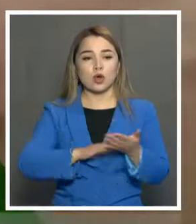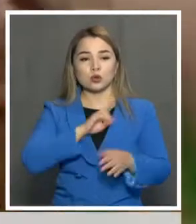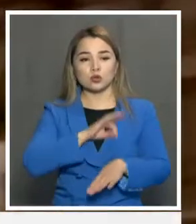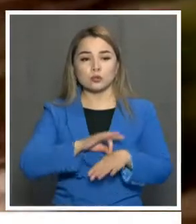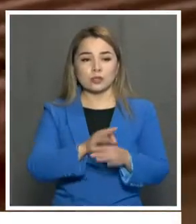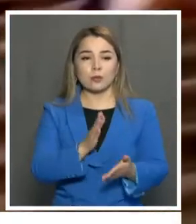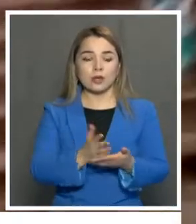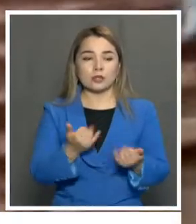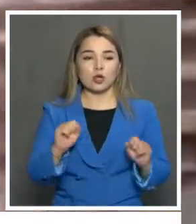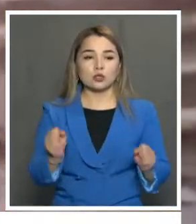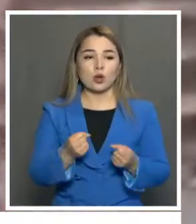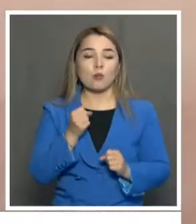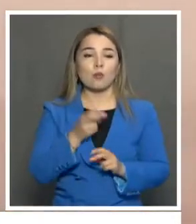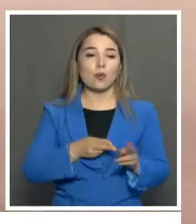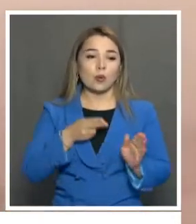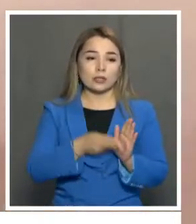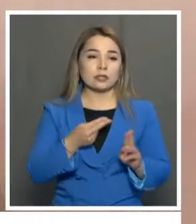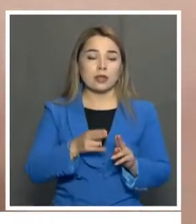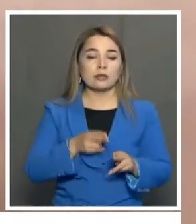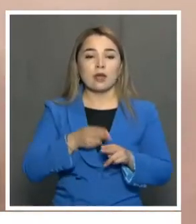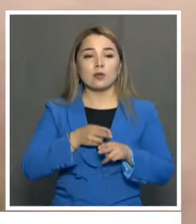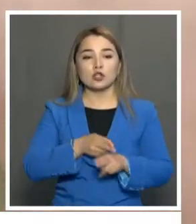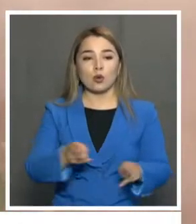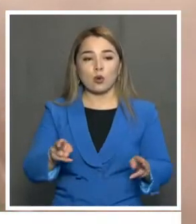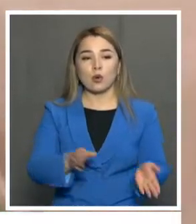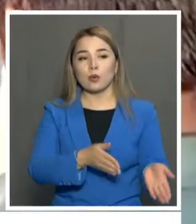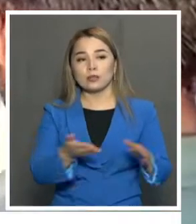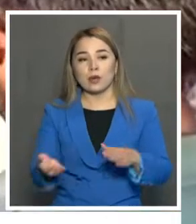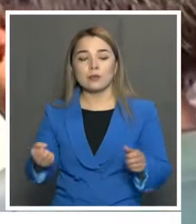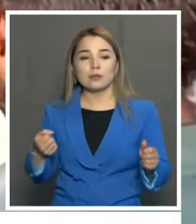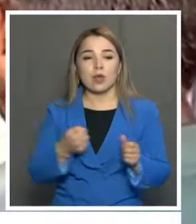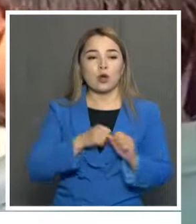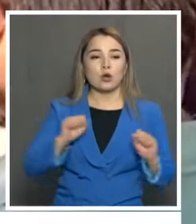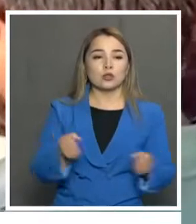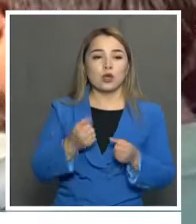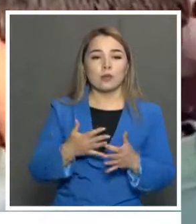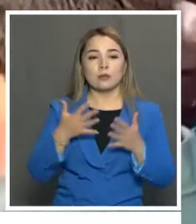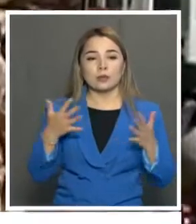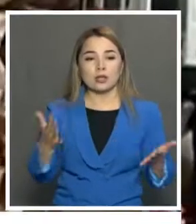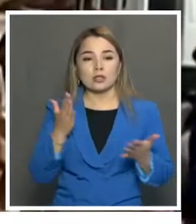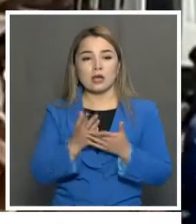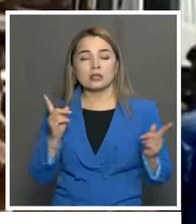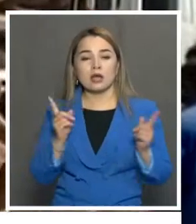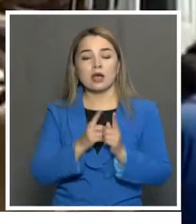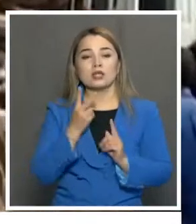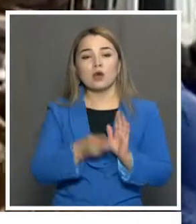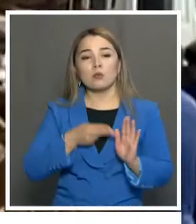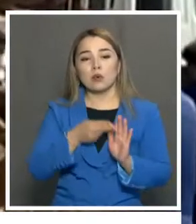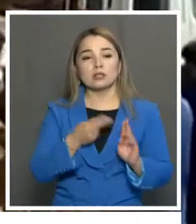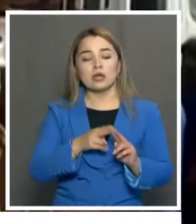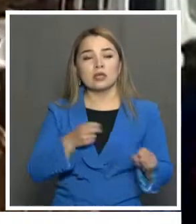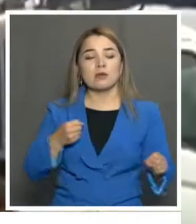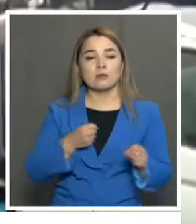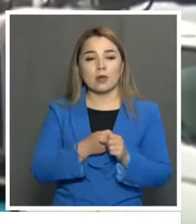жатыр. Жүрдек пойыздардың бірі темір жолдан тайып рельстерге құлаған. Соның салдарынан үлкен жылдамдықпен қарсы бағытта келе жатқан екінші пойыз оны қағып